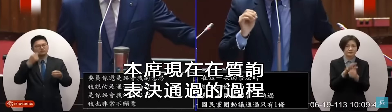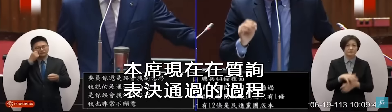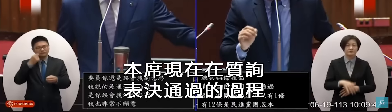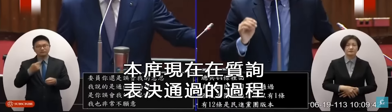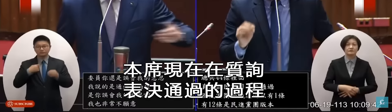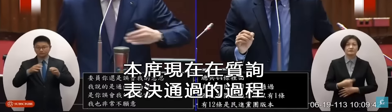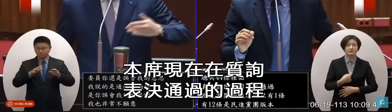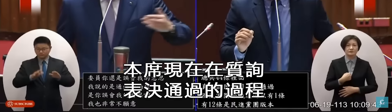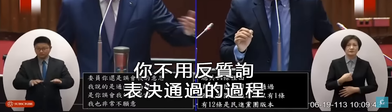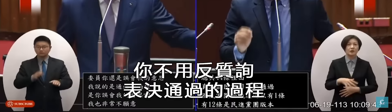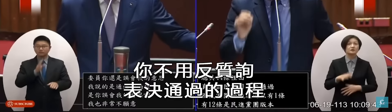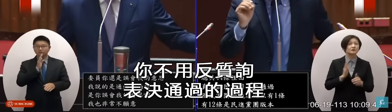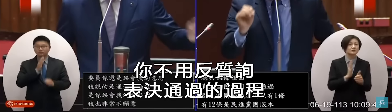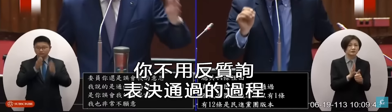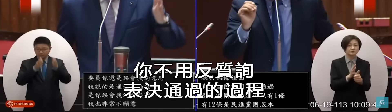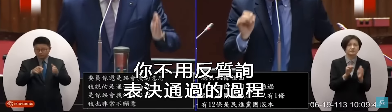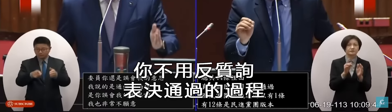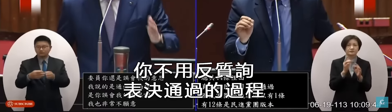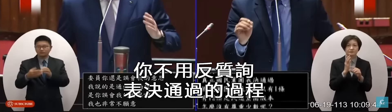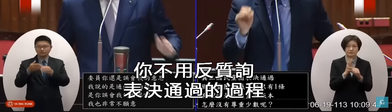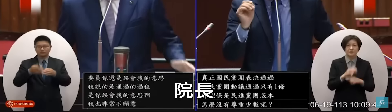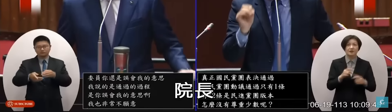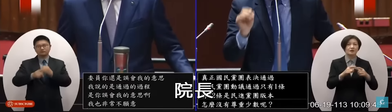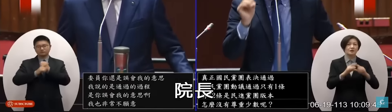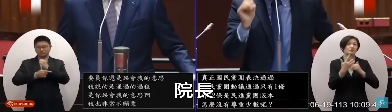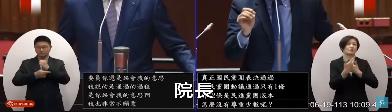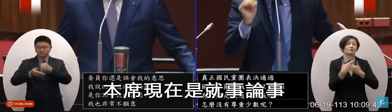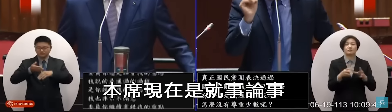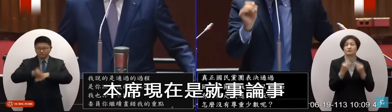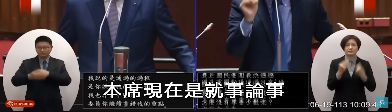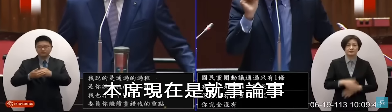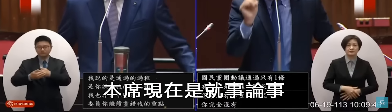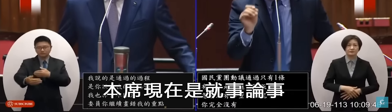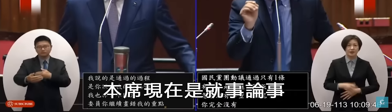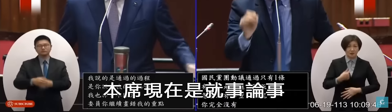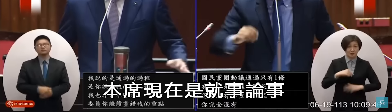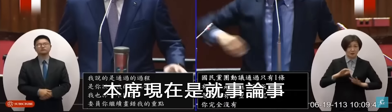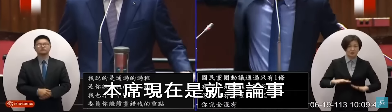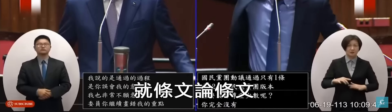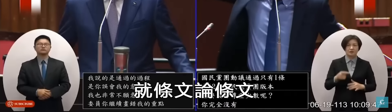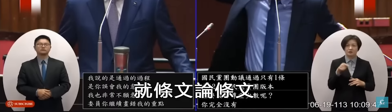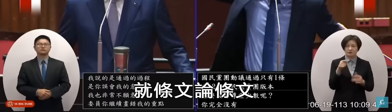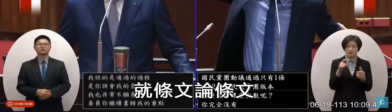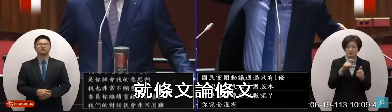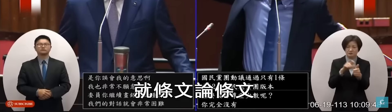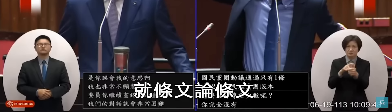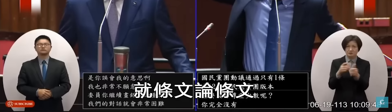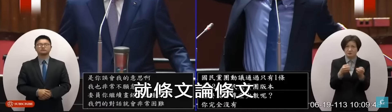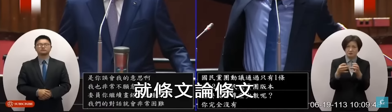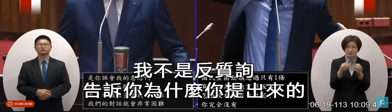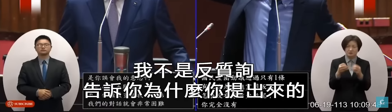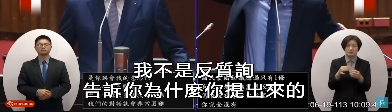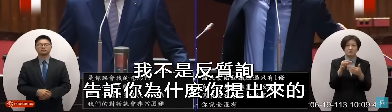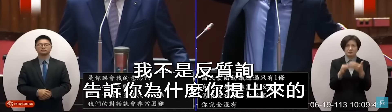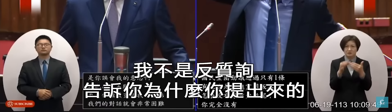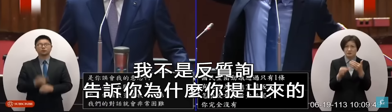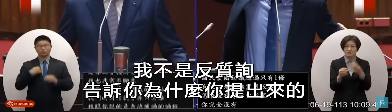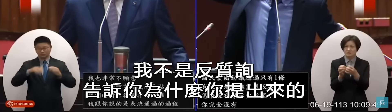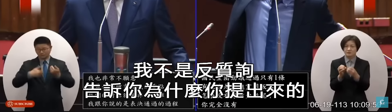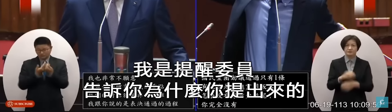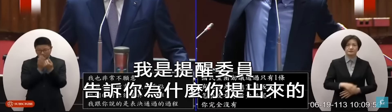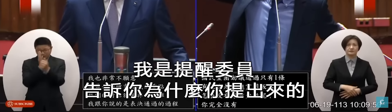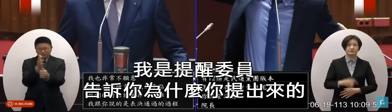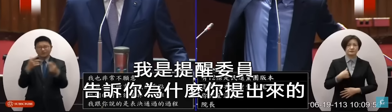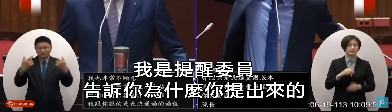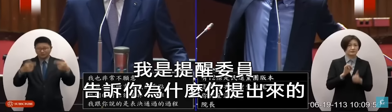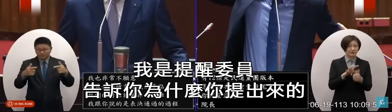席现在在质询，你不用反质询。院长，本席现在是就事论事，就条文论条文， 不是反质询。 告诉